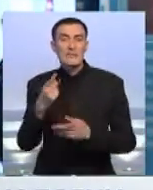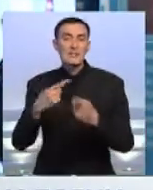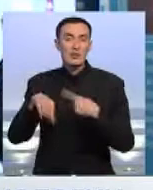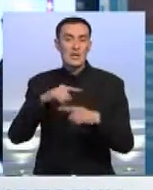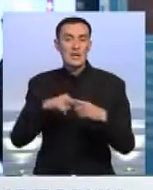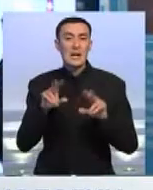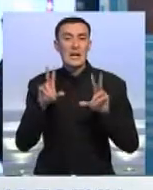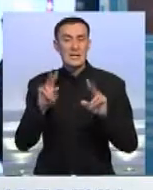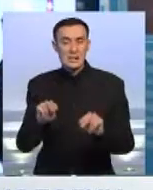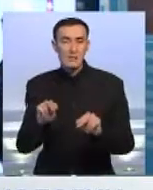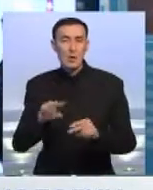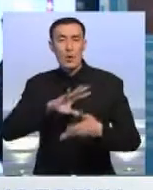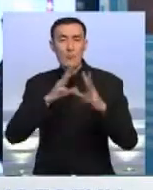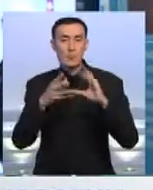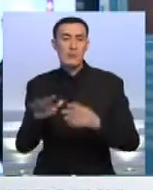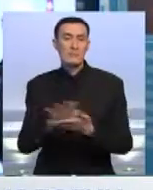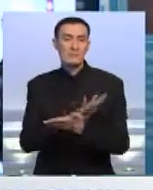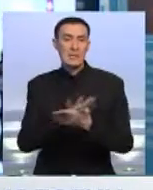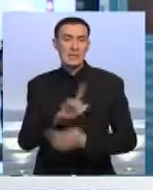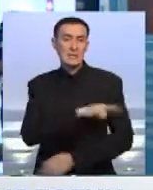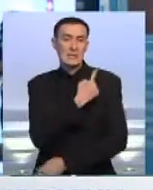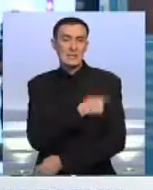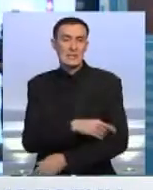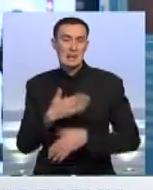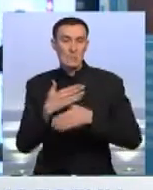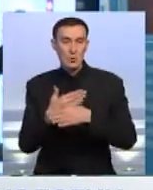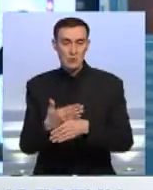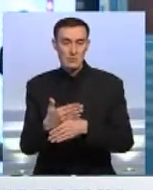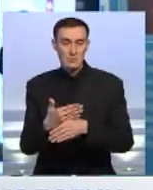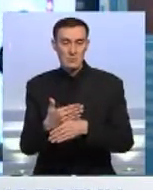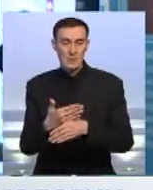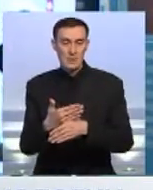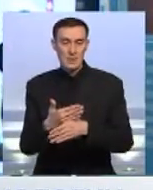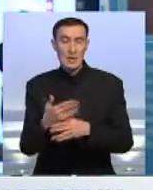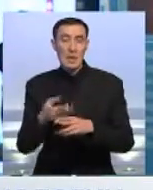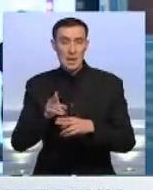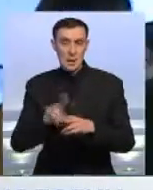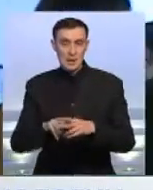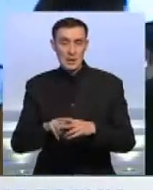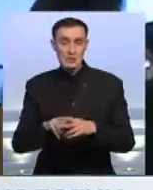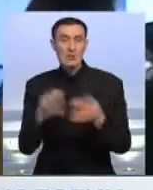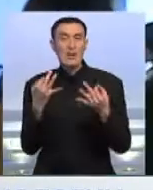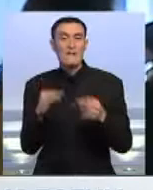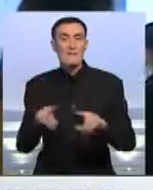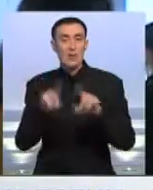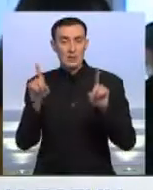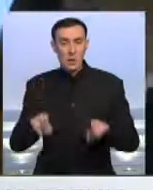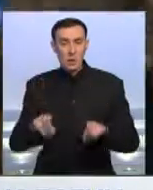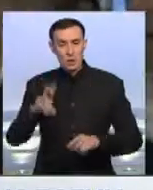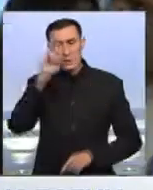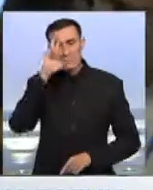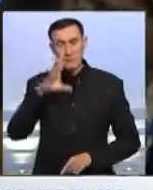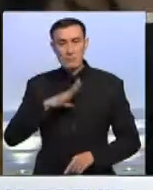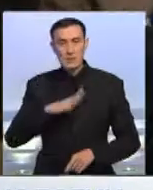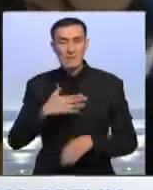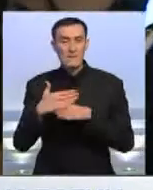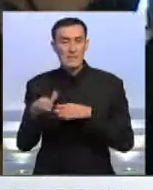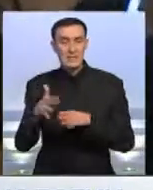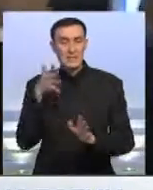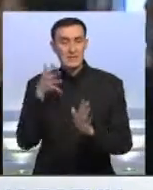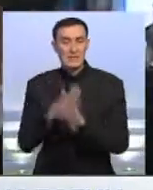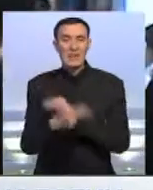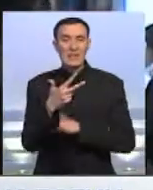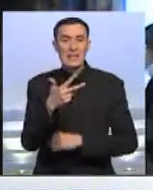рамках гарантированного объема бесплатной медицинской помощи. То есть по квотам? Да, то есть по квотам. На это государством было затрачено